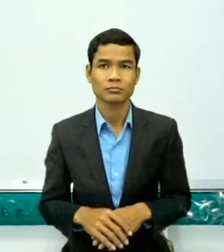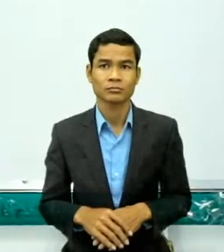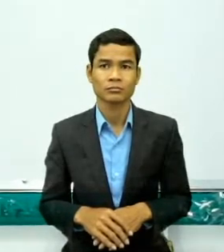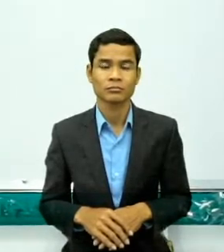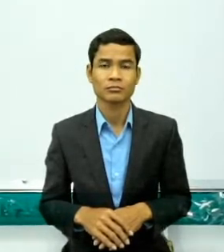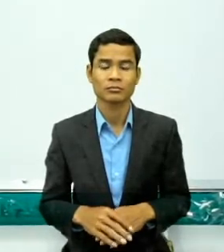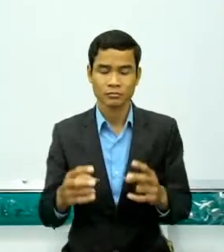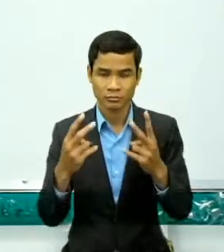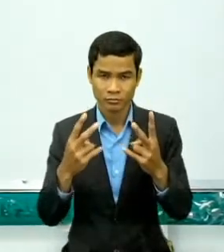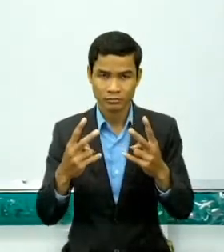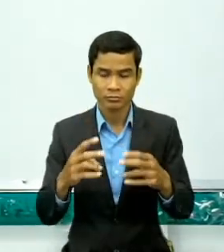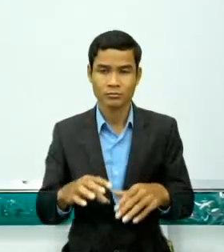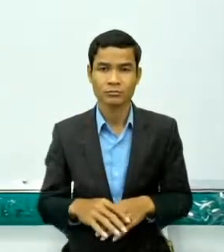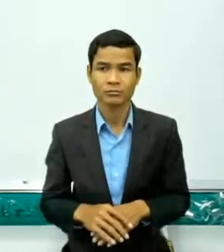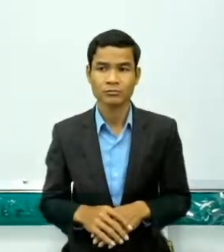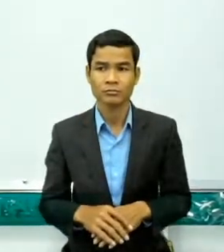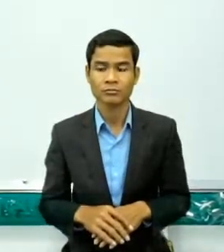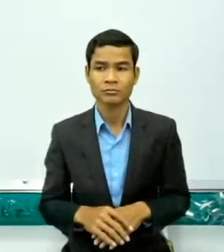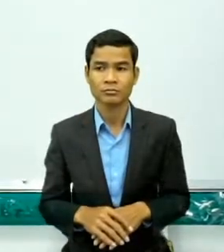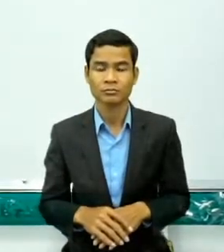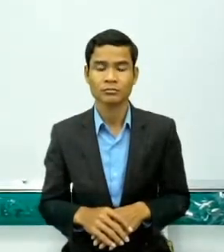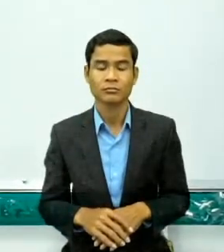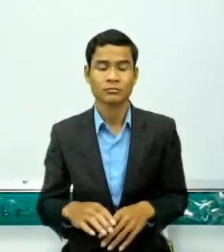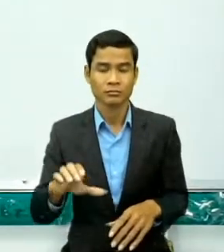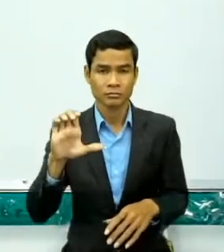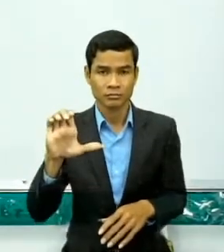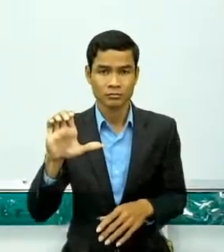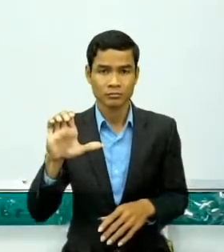ចាផ្ទៀងផ្ទាត់ឆ